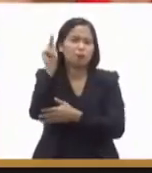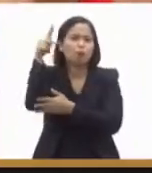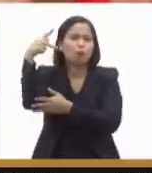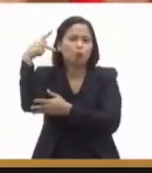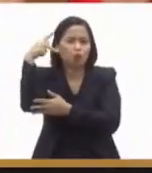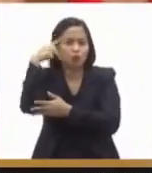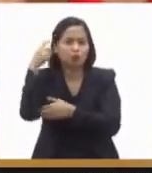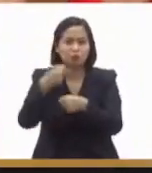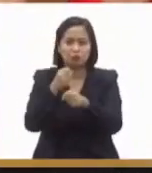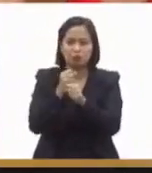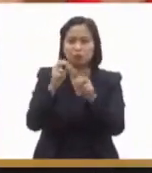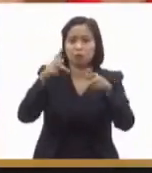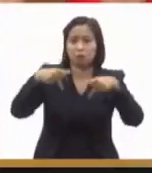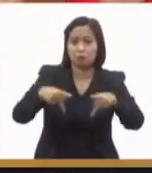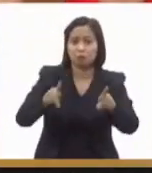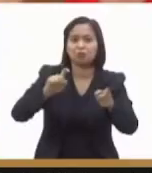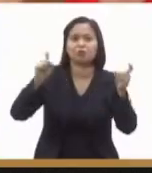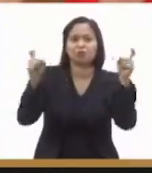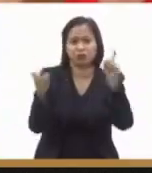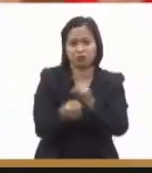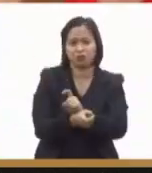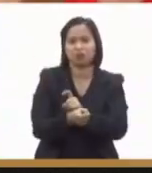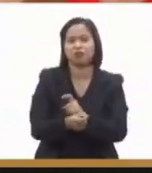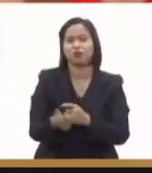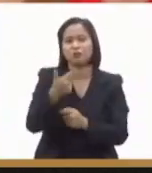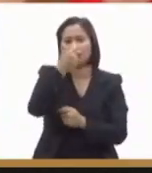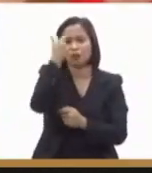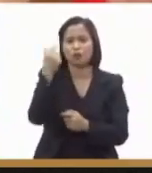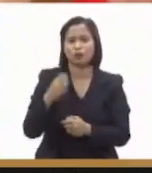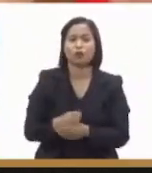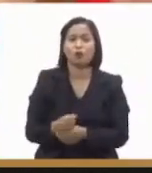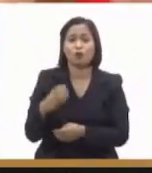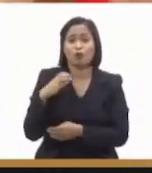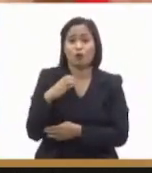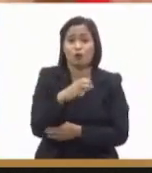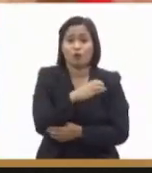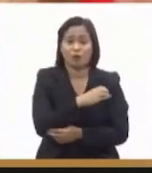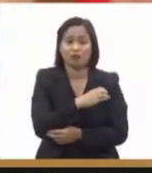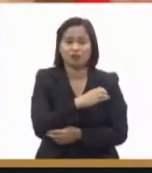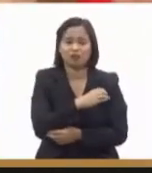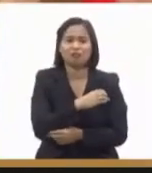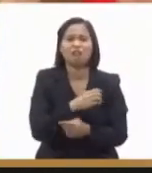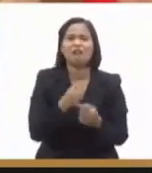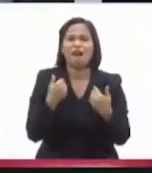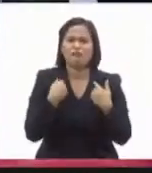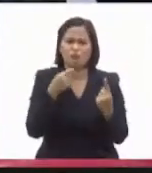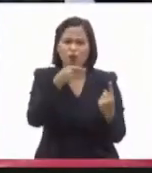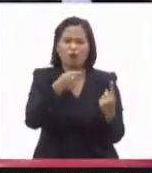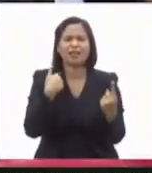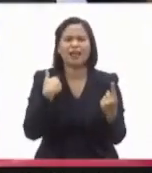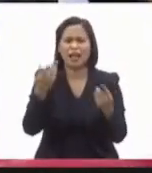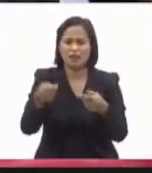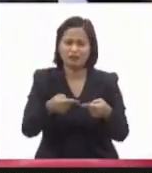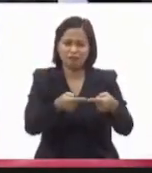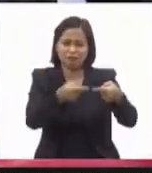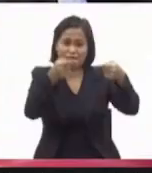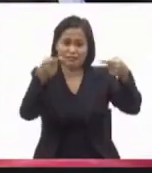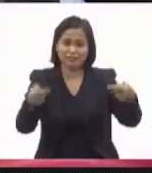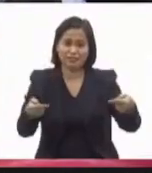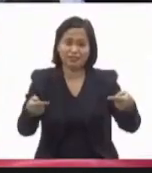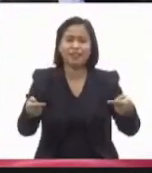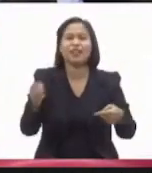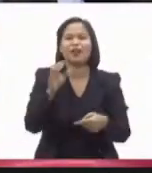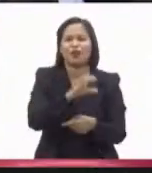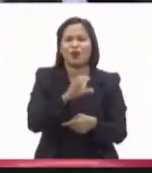sa kanilang permit dahil si Congressman Edgar Erice na kandidato ng Aksyon Demokratiko ay kalaban ng anak ni Caloocan Mayor